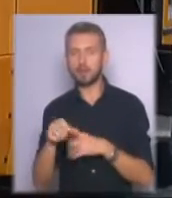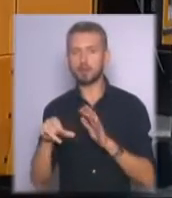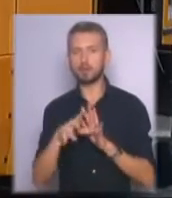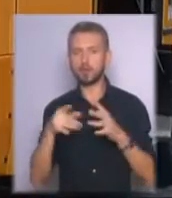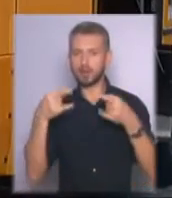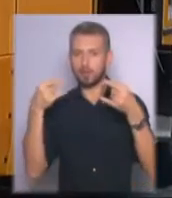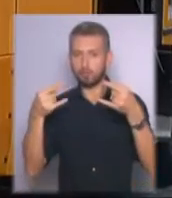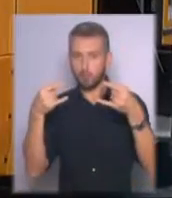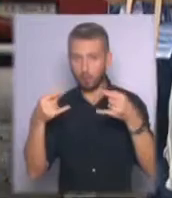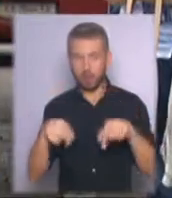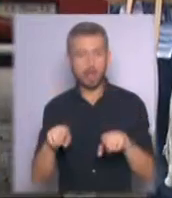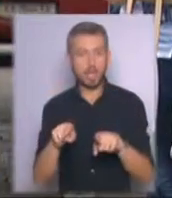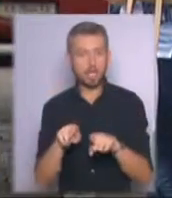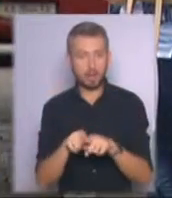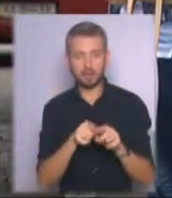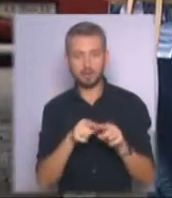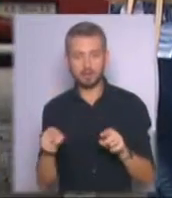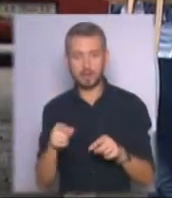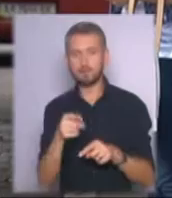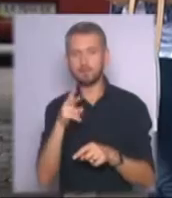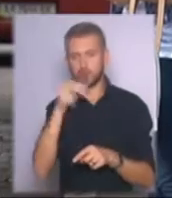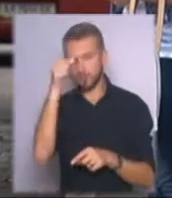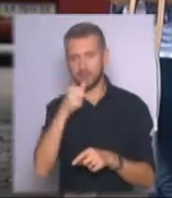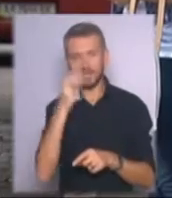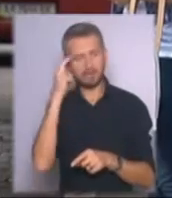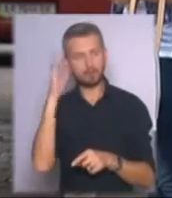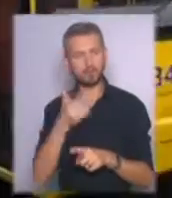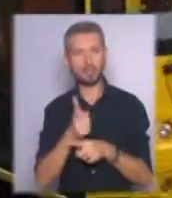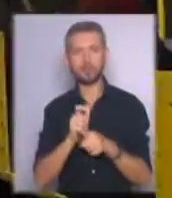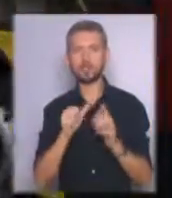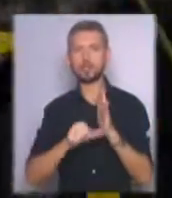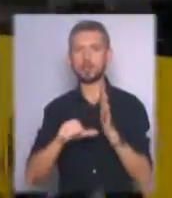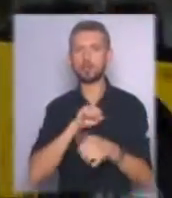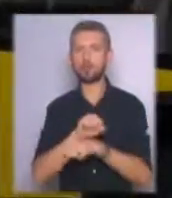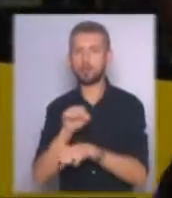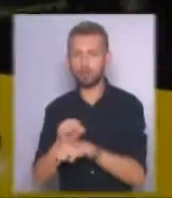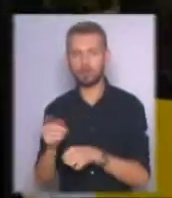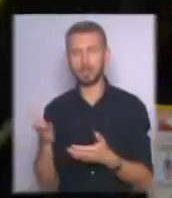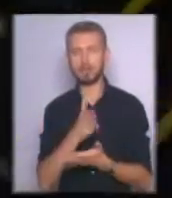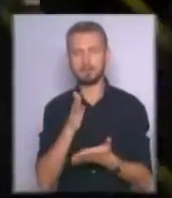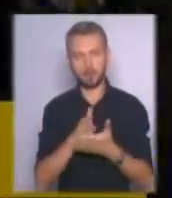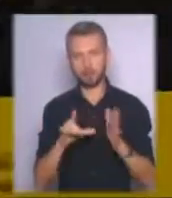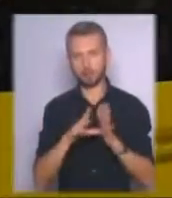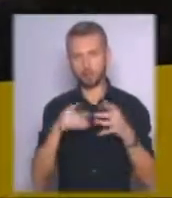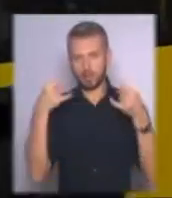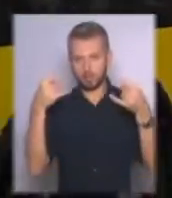Таким чином, за 1,5 місяці у Києві буде більше 60 павільйонів, обладнаних онлайн-показчиками.